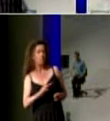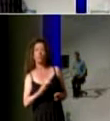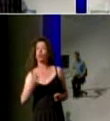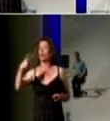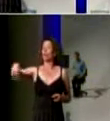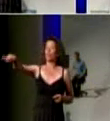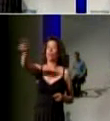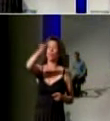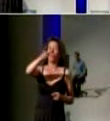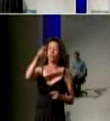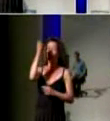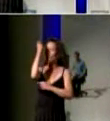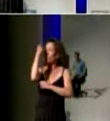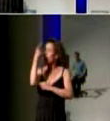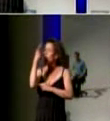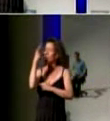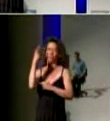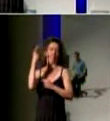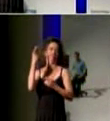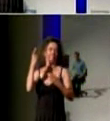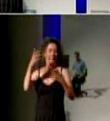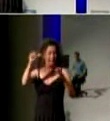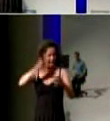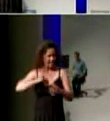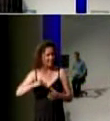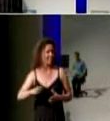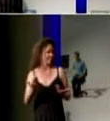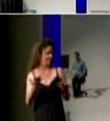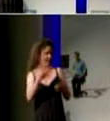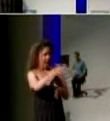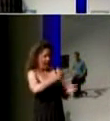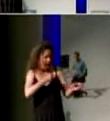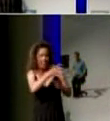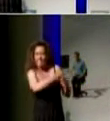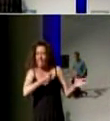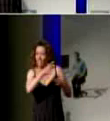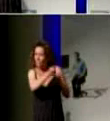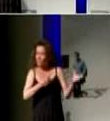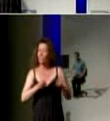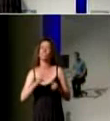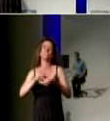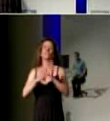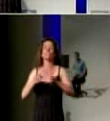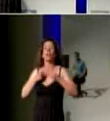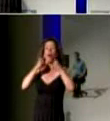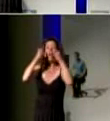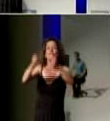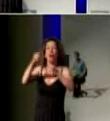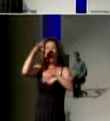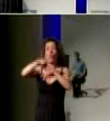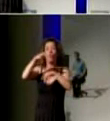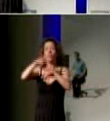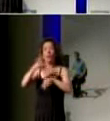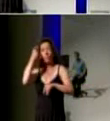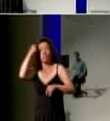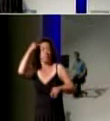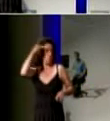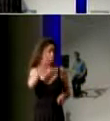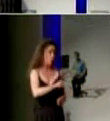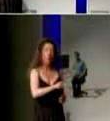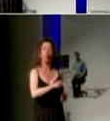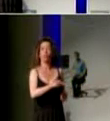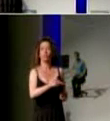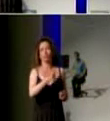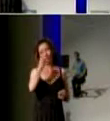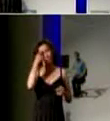Vous devez saisir toutes les opportunités possibles, toutes les chances de poser un geste qui est significatif pour